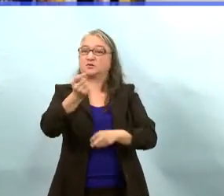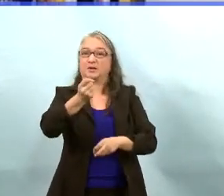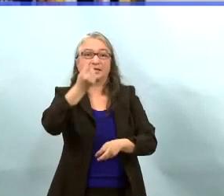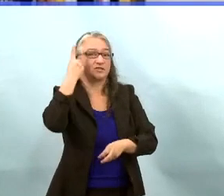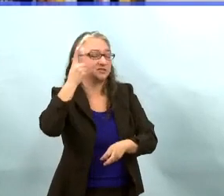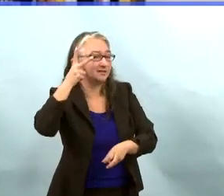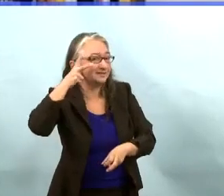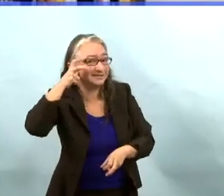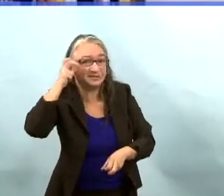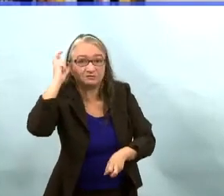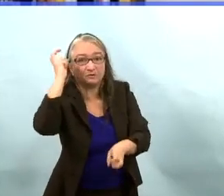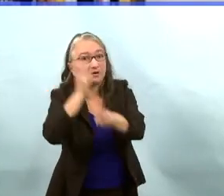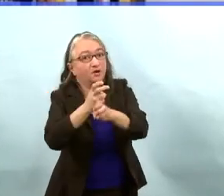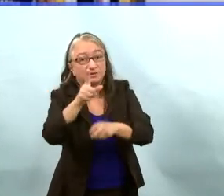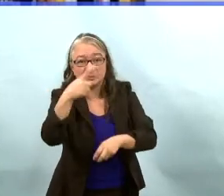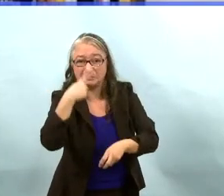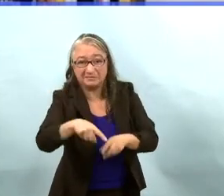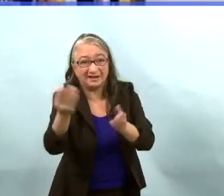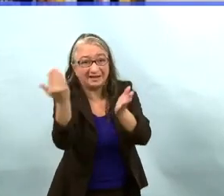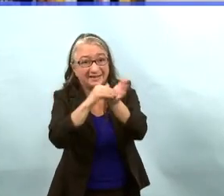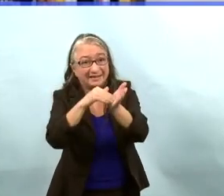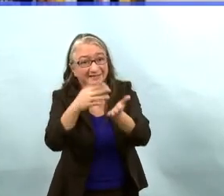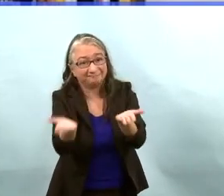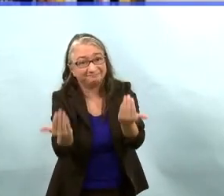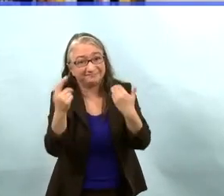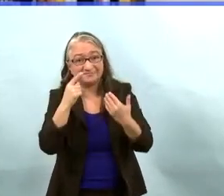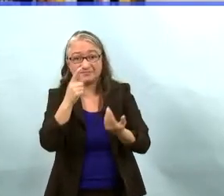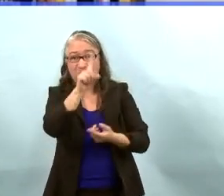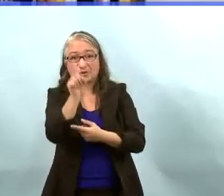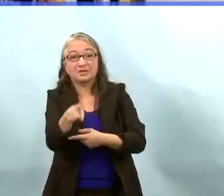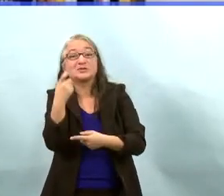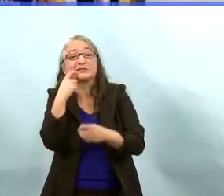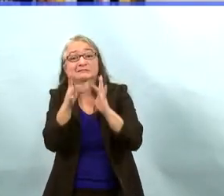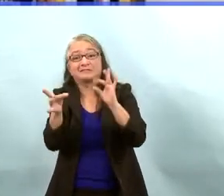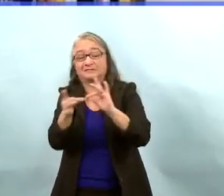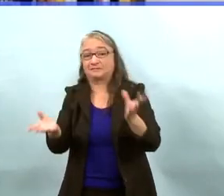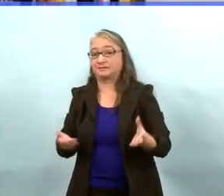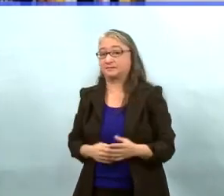Alors Bart, je suis désolée, mais je n'ai pas bien compris votre question. Pourriez-vous la répéter?